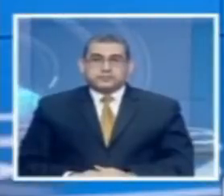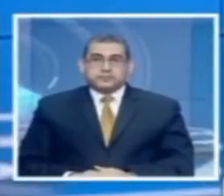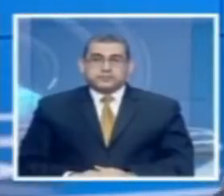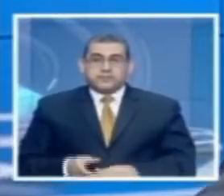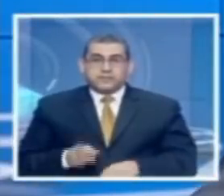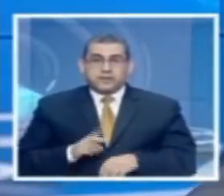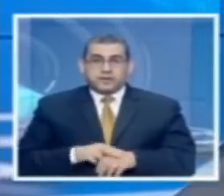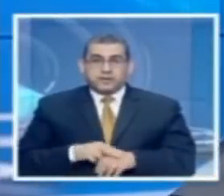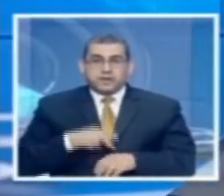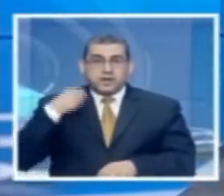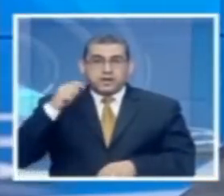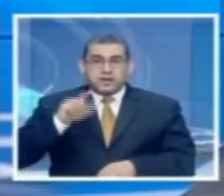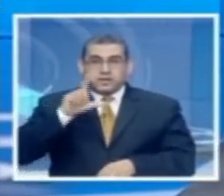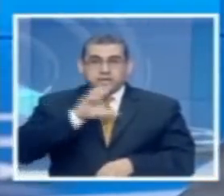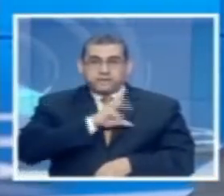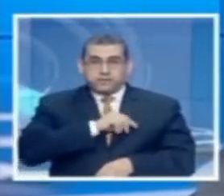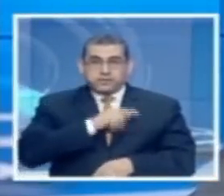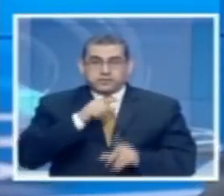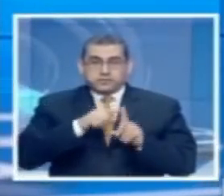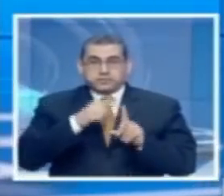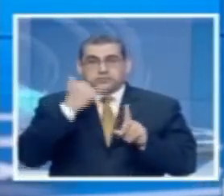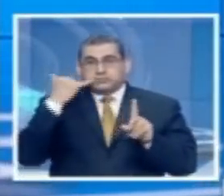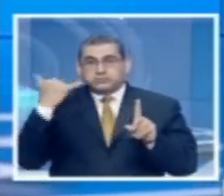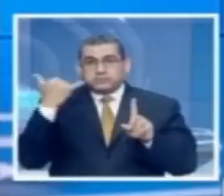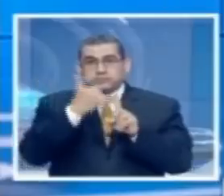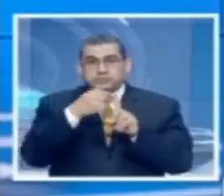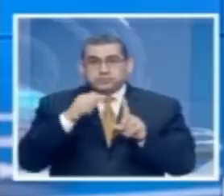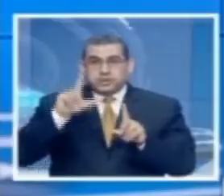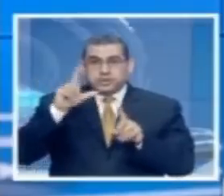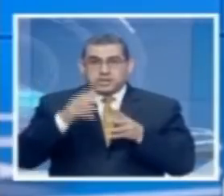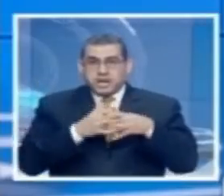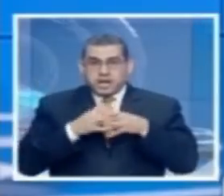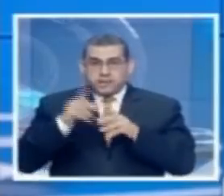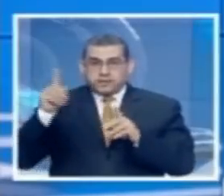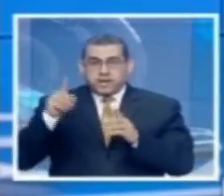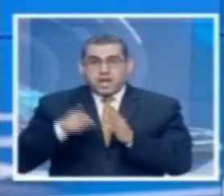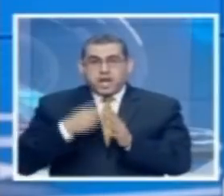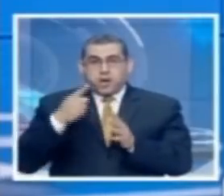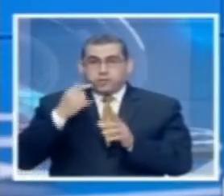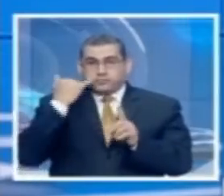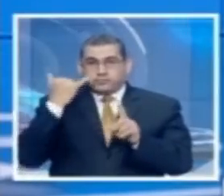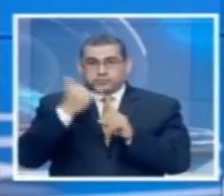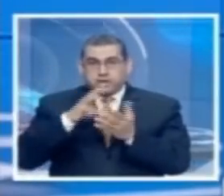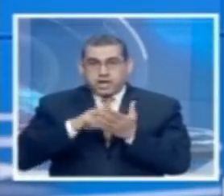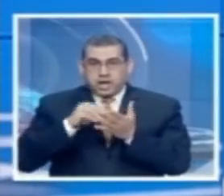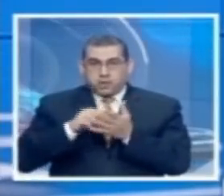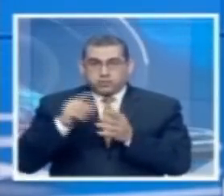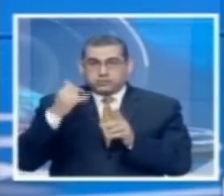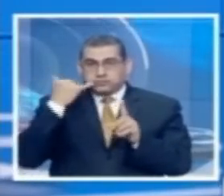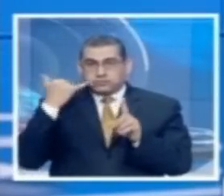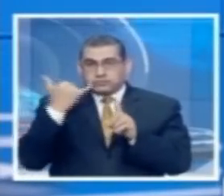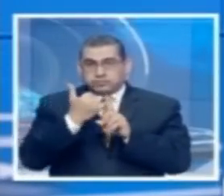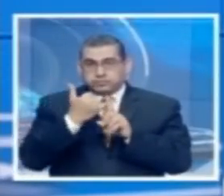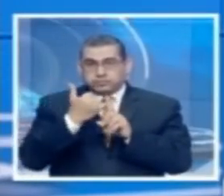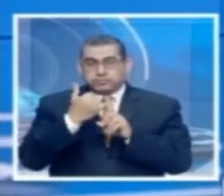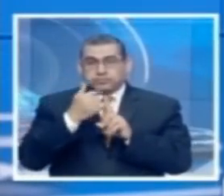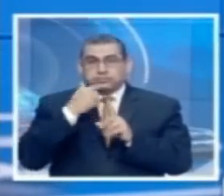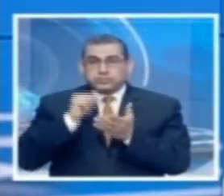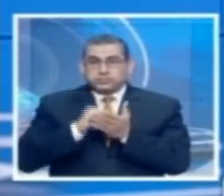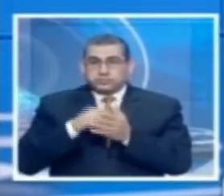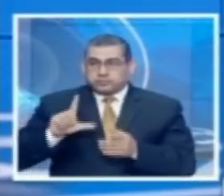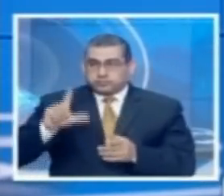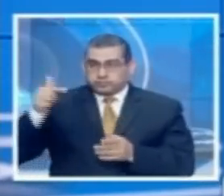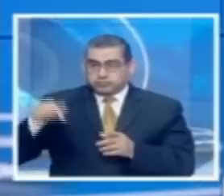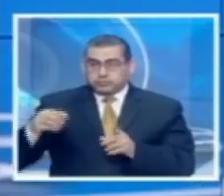هذا وقد تلقى الرئيس الفلسطيني محمود عباس اتصالا هاتفيا من الرئيس الامريكي جو بايدن، هو الاول بينهما منذ